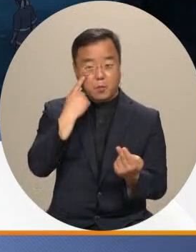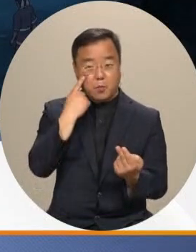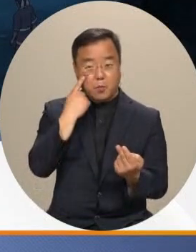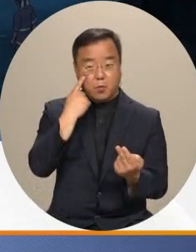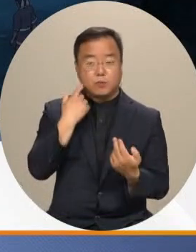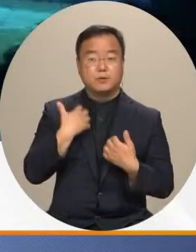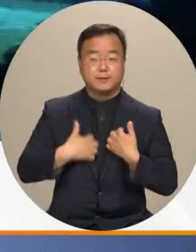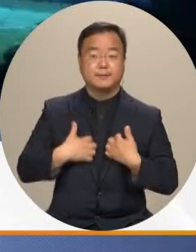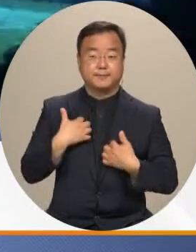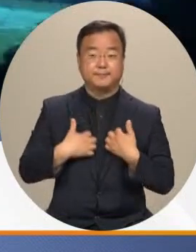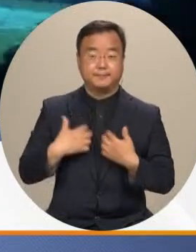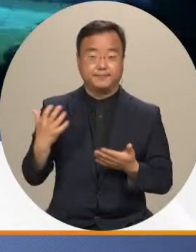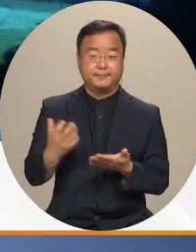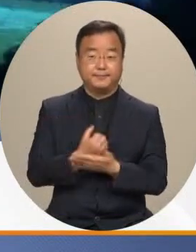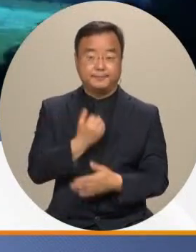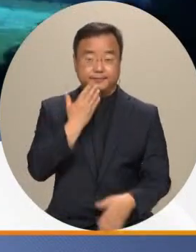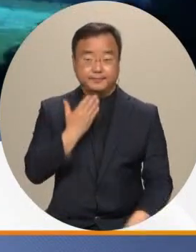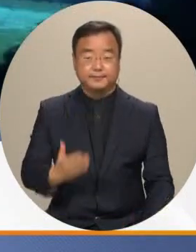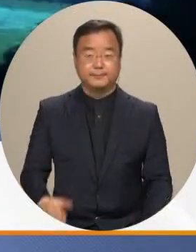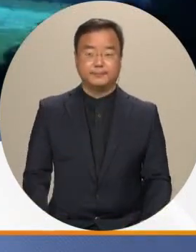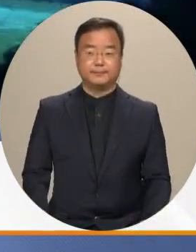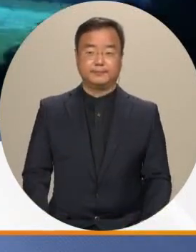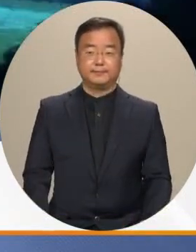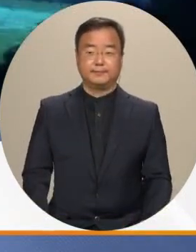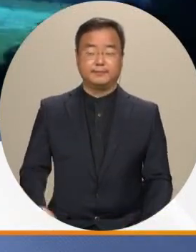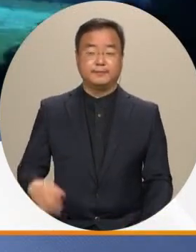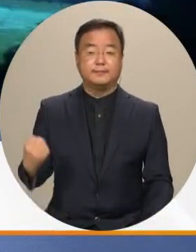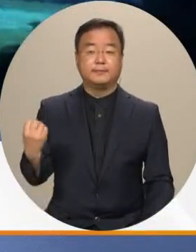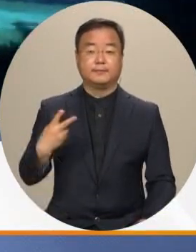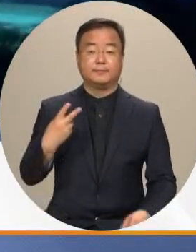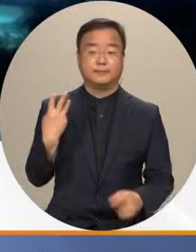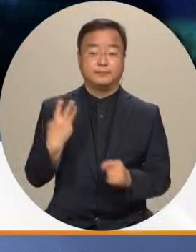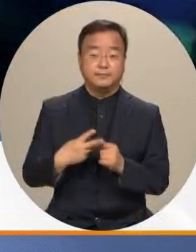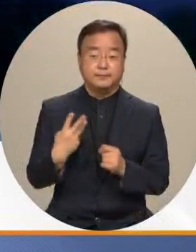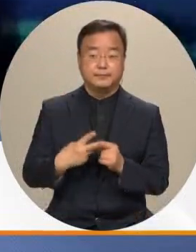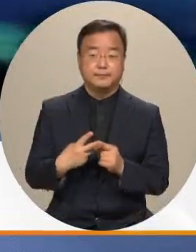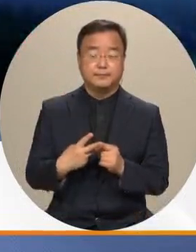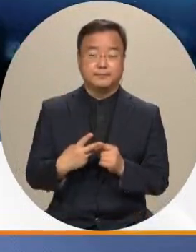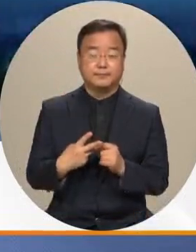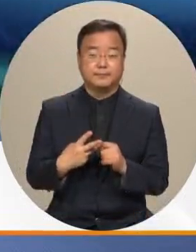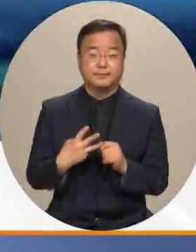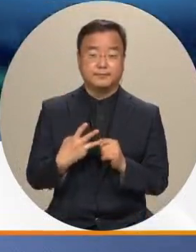가장 재밌을 것 같습니다 그리고 세 번째는